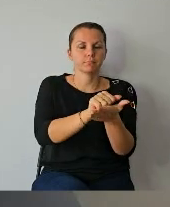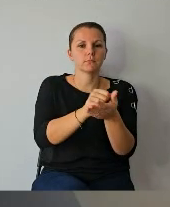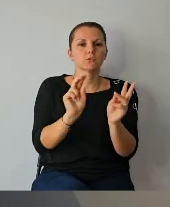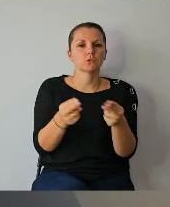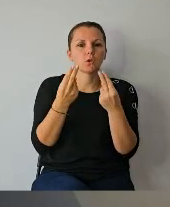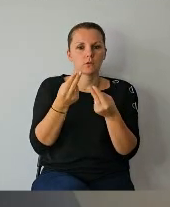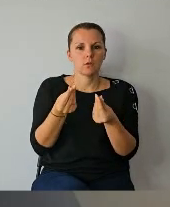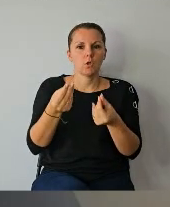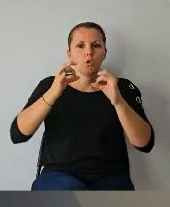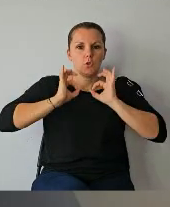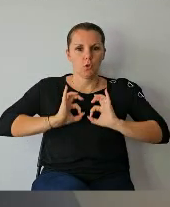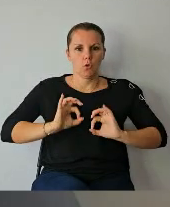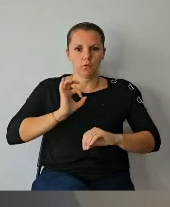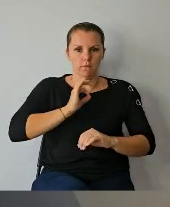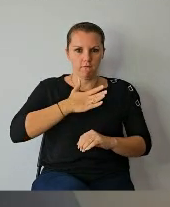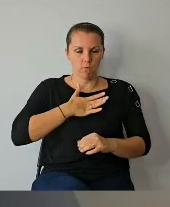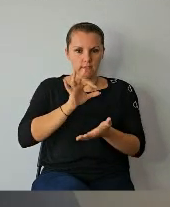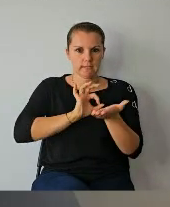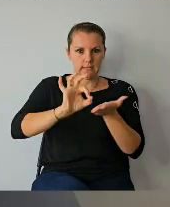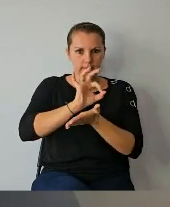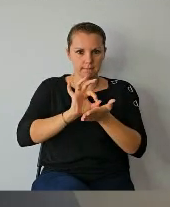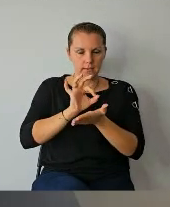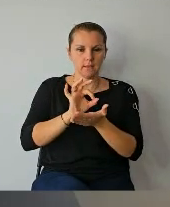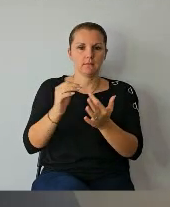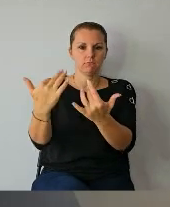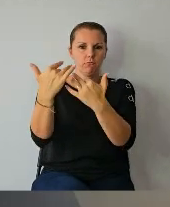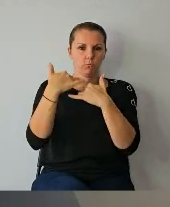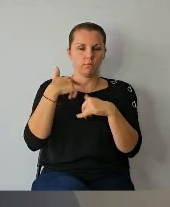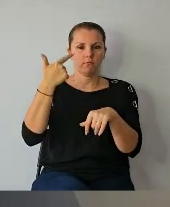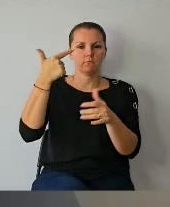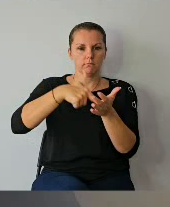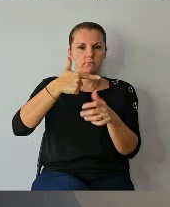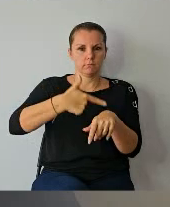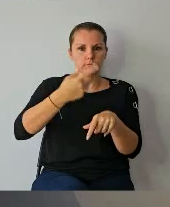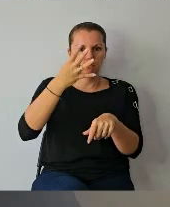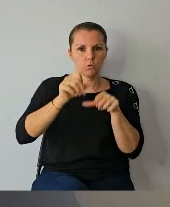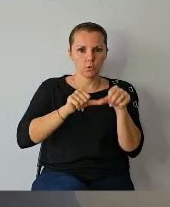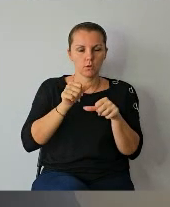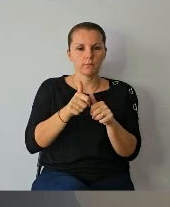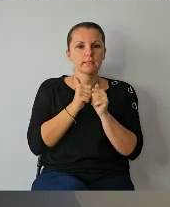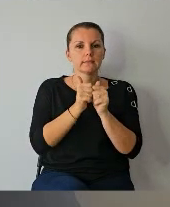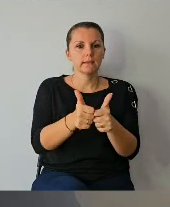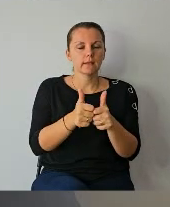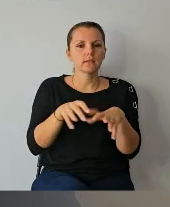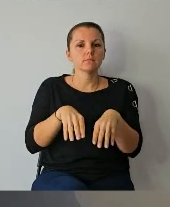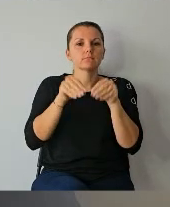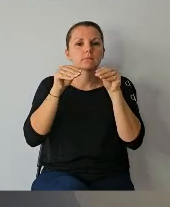gminy pozyskane w 2024 roku. Zadanie to pierwotnie zostało zaplanowane w